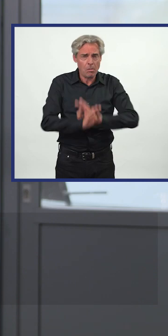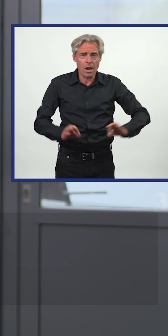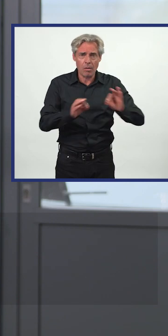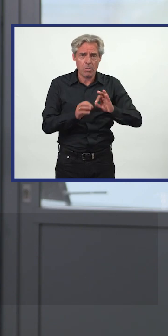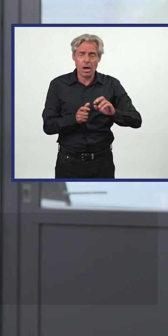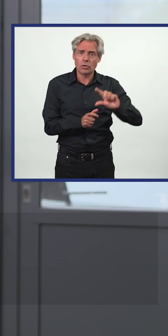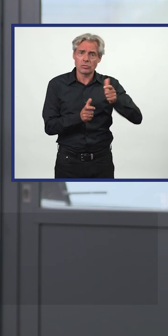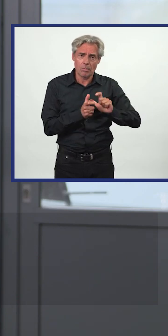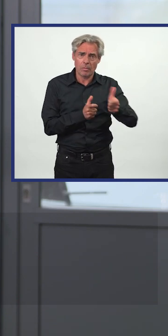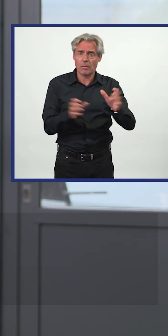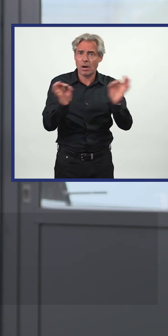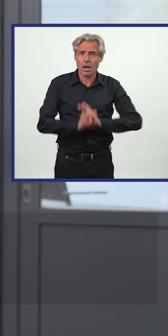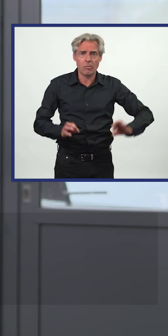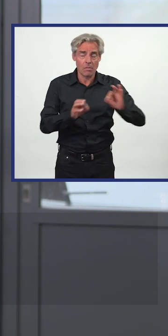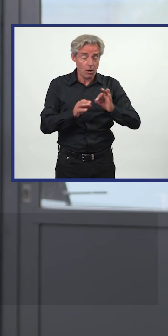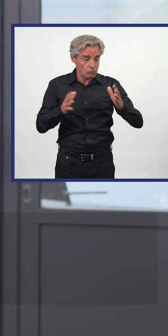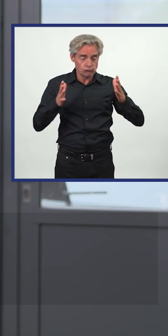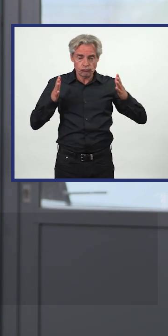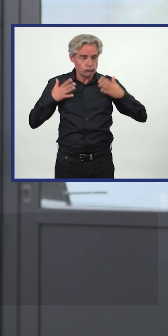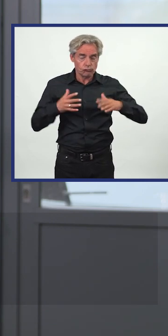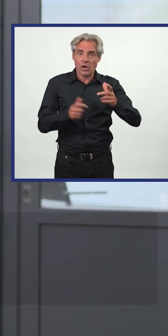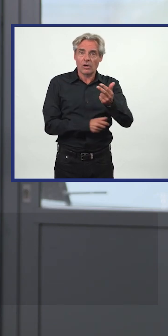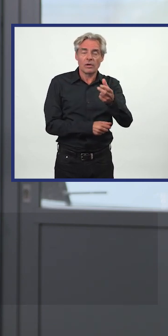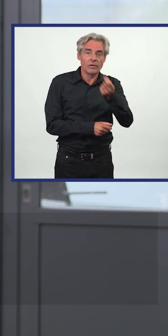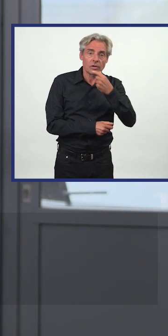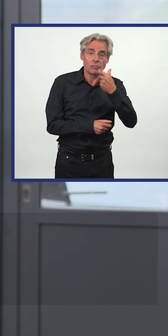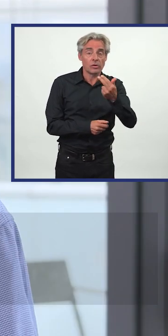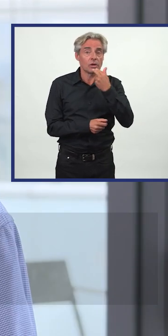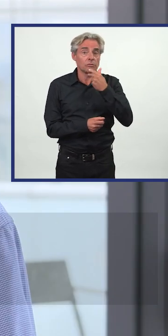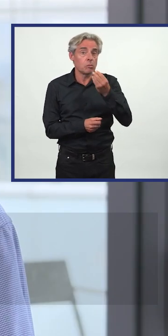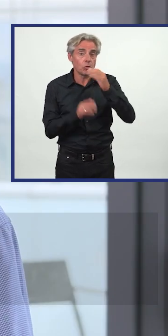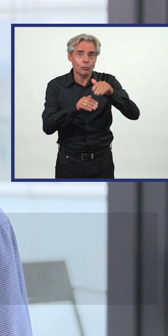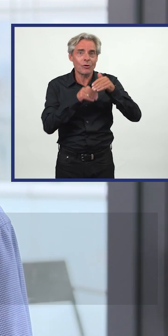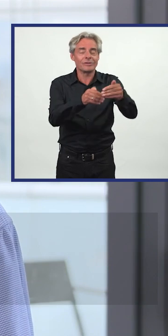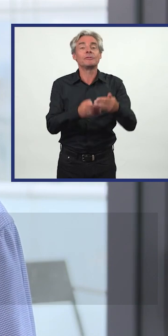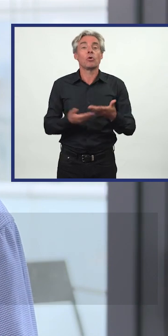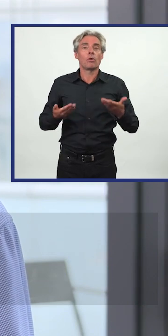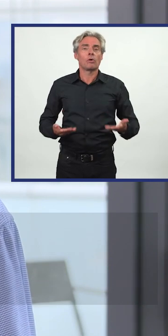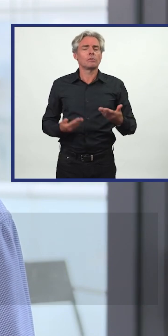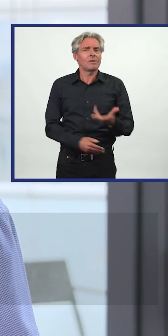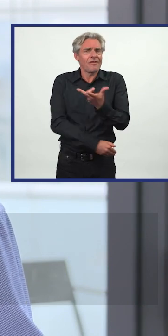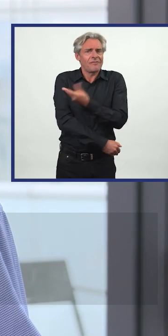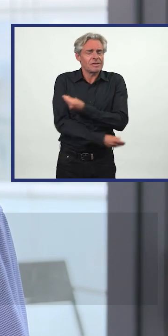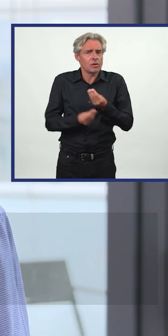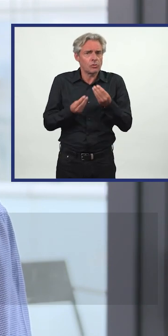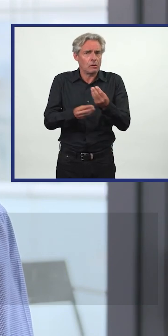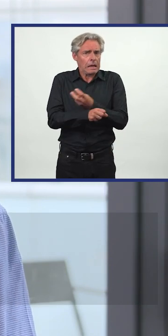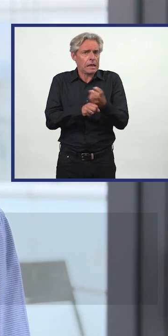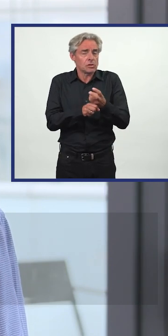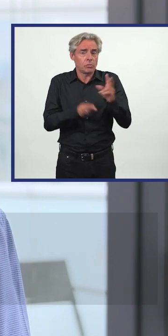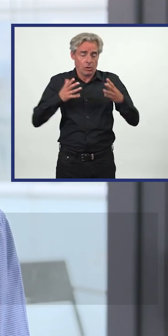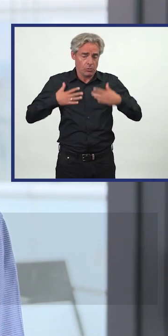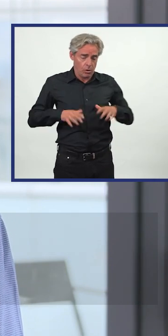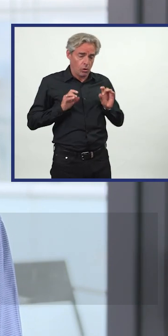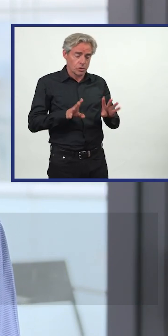aucun effet secondaire, aucune modification de l'efficacité de leur traitement. Est-ce que le vaccin pourrait provoquer un risque de